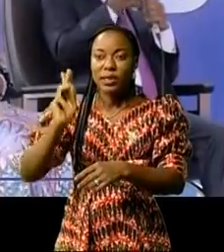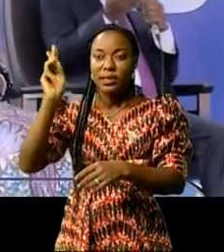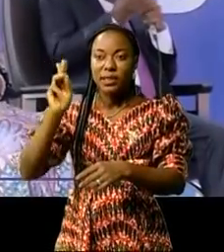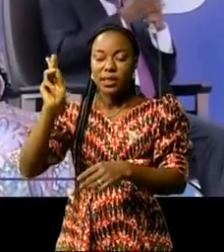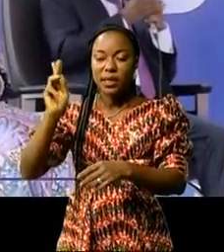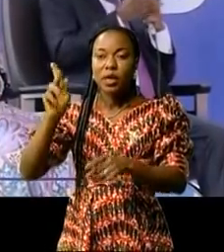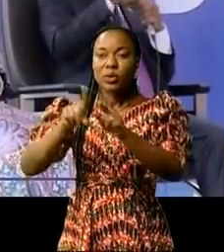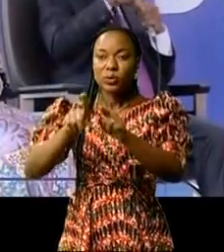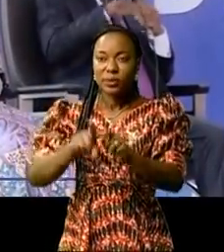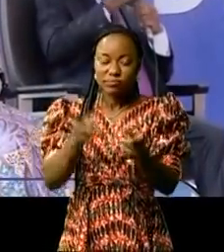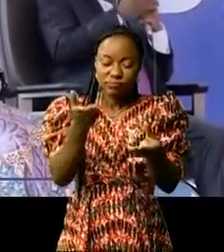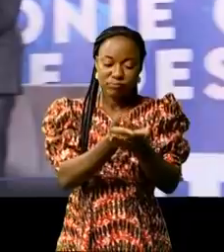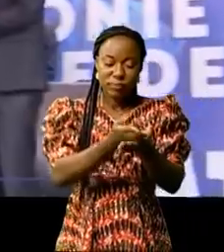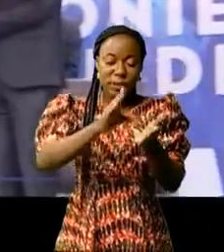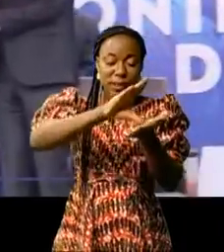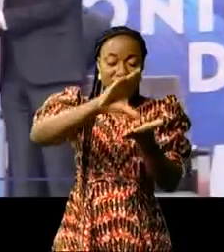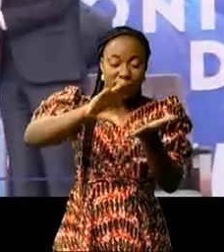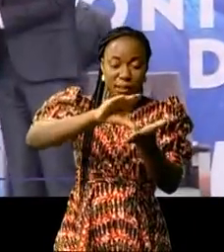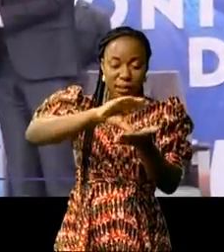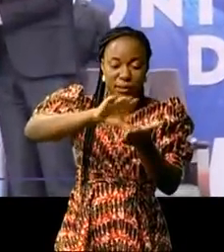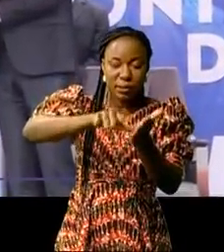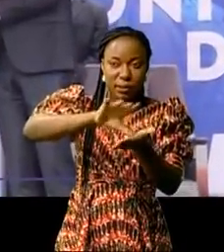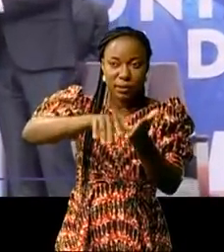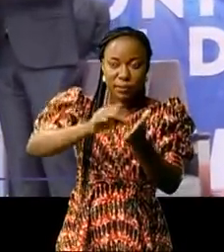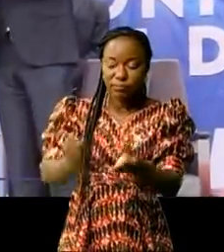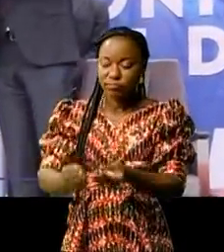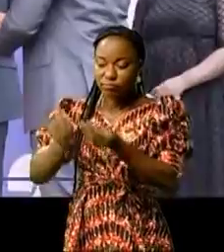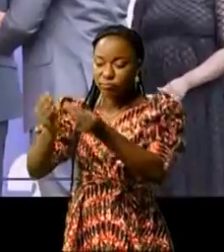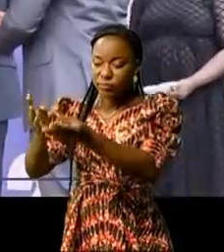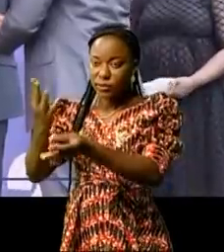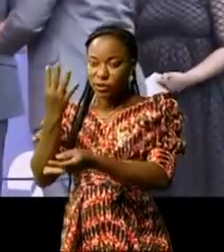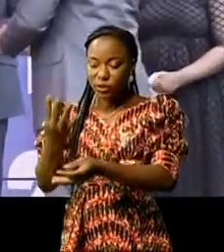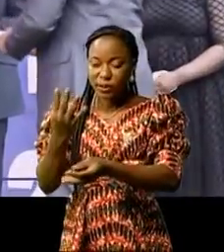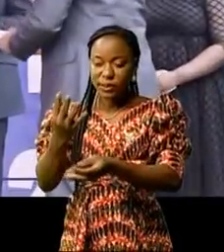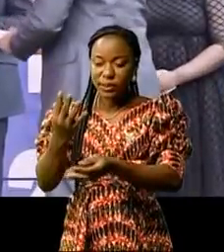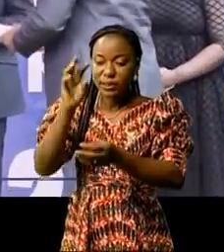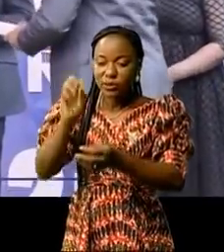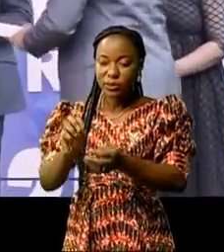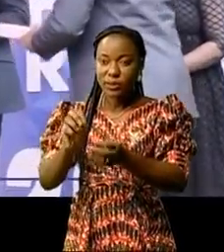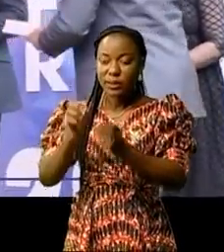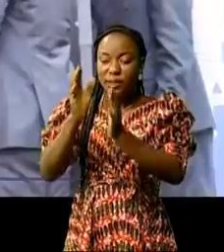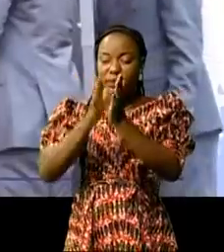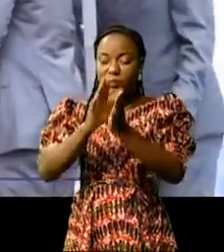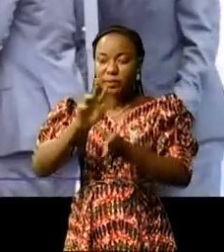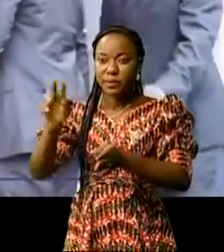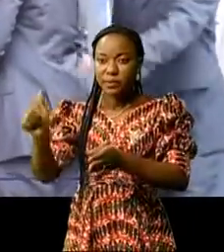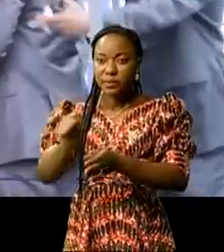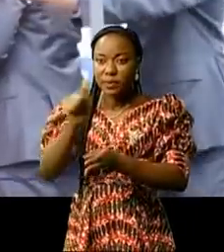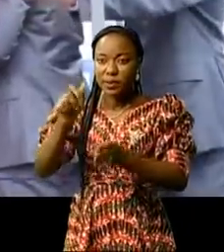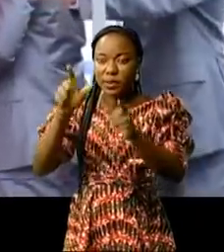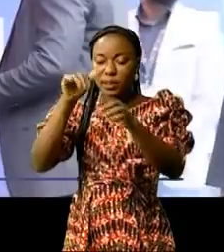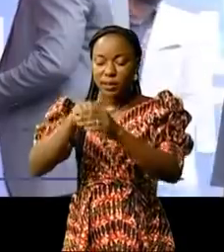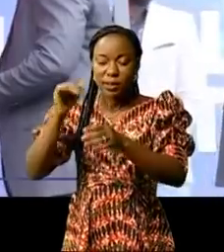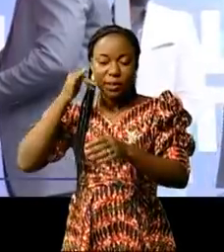cd contenant le résultat a été remis ce jeudi 30 septembre 2021 aux entités et opérateurs des réseaux de téléphonie cellulaire